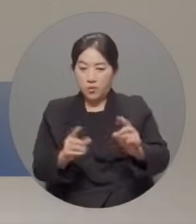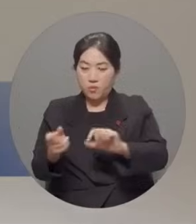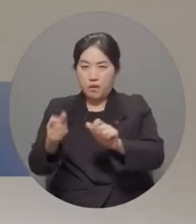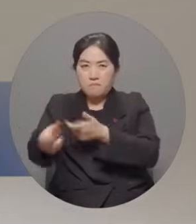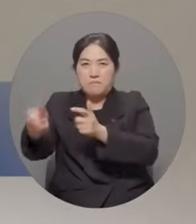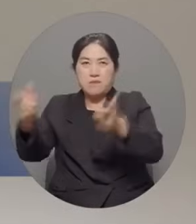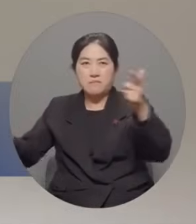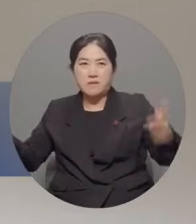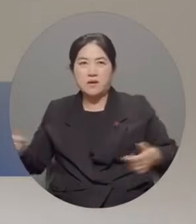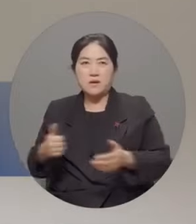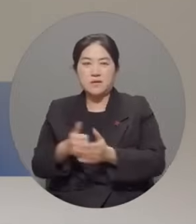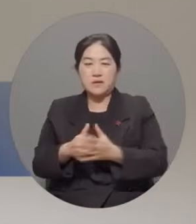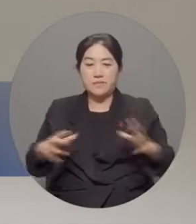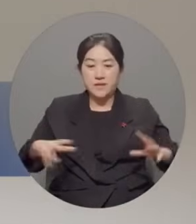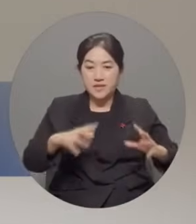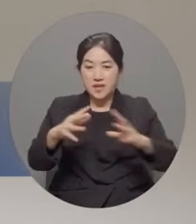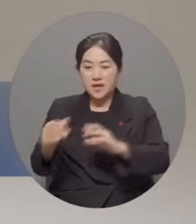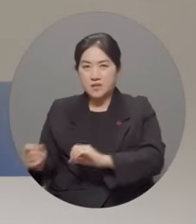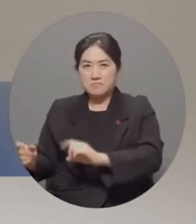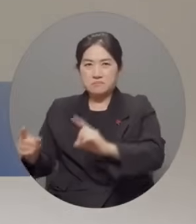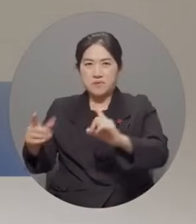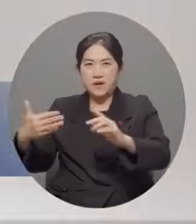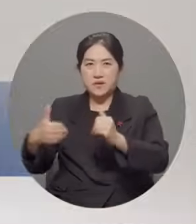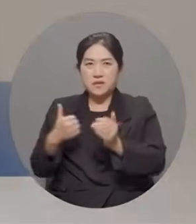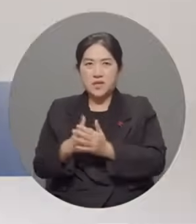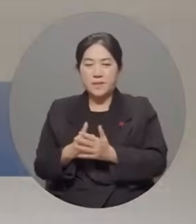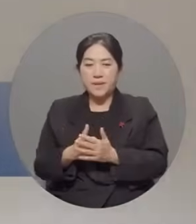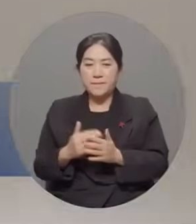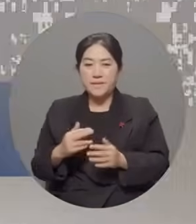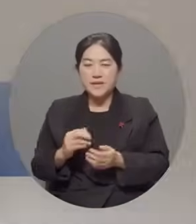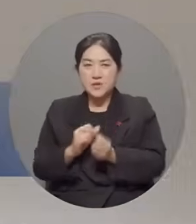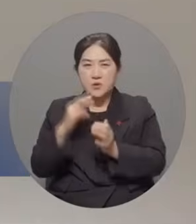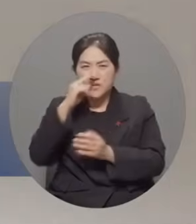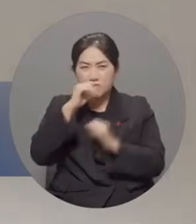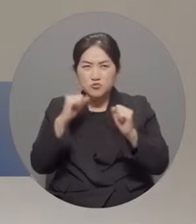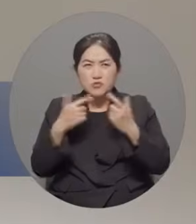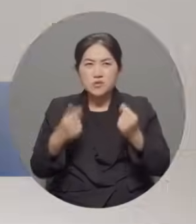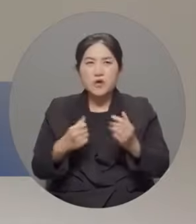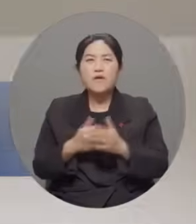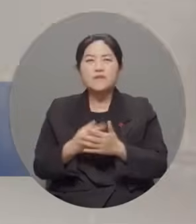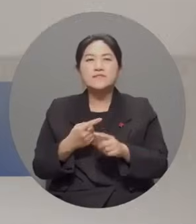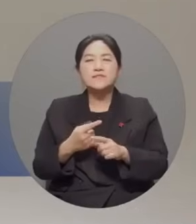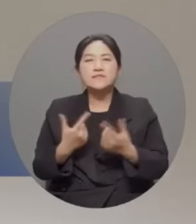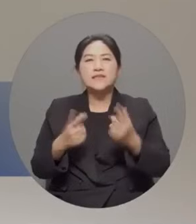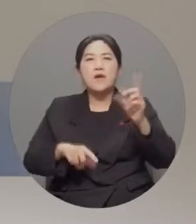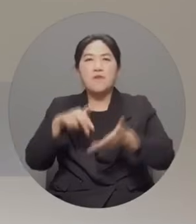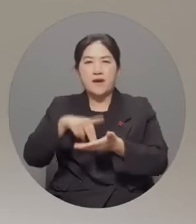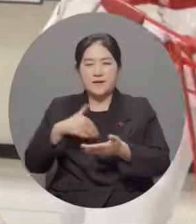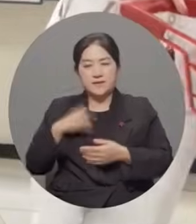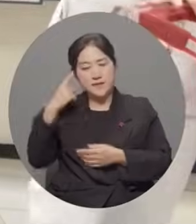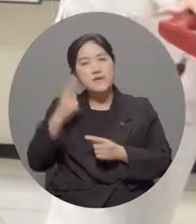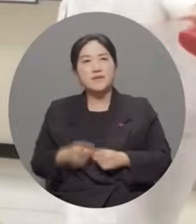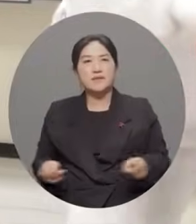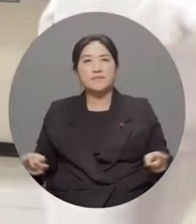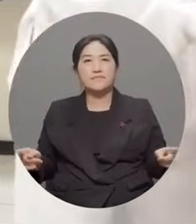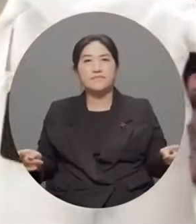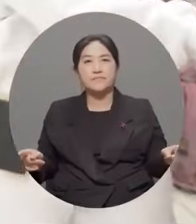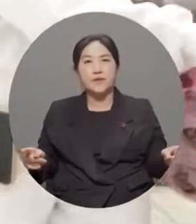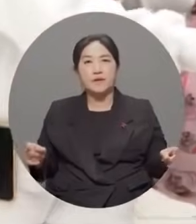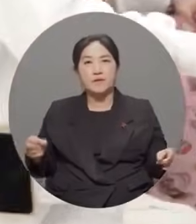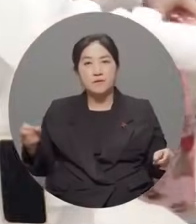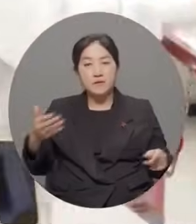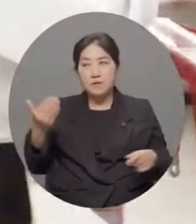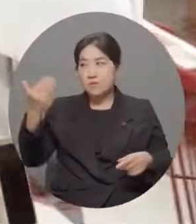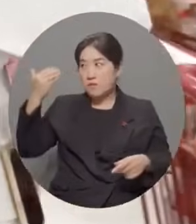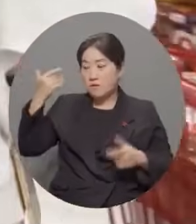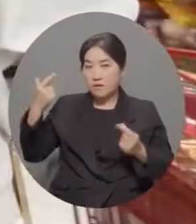온기가 확산되지 못한 꽃샘 추위 상황이라고 제 나름대로 평가하겠습니다. 그러면서